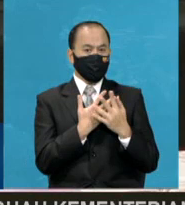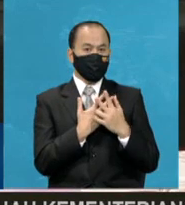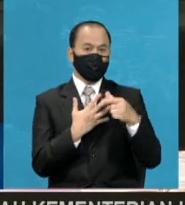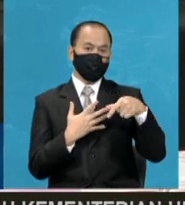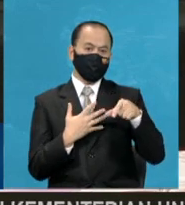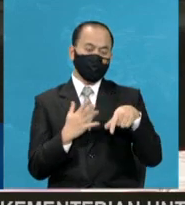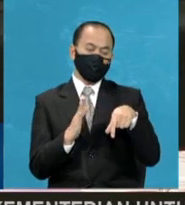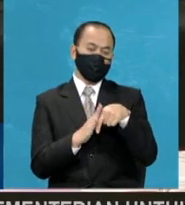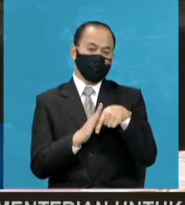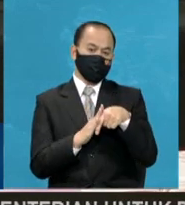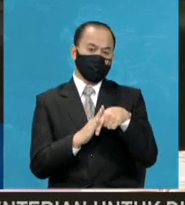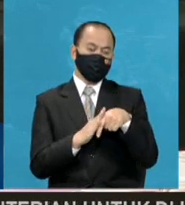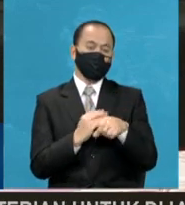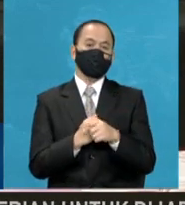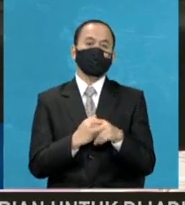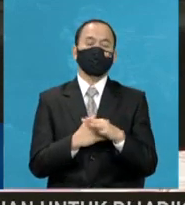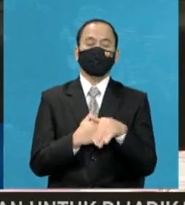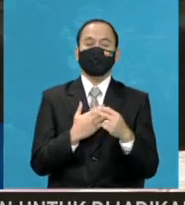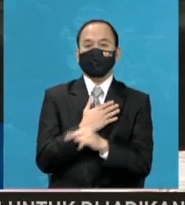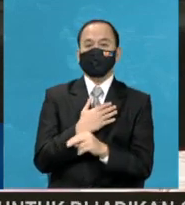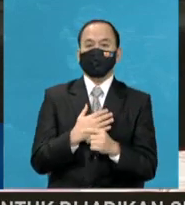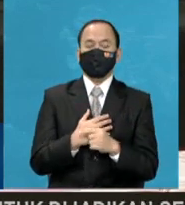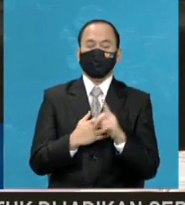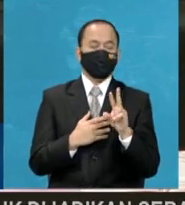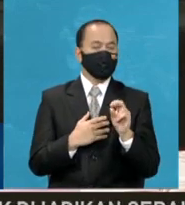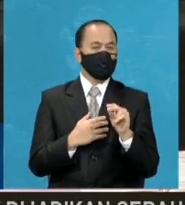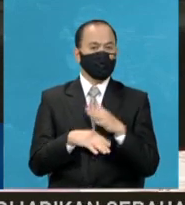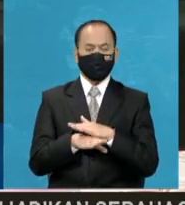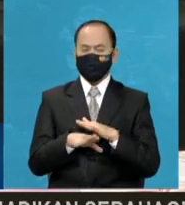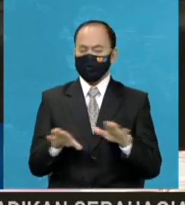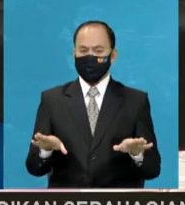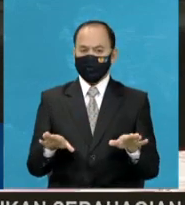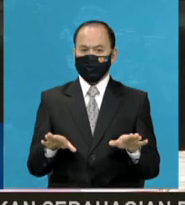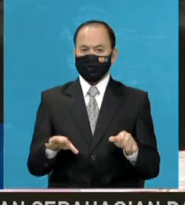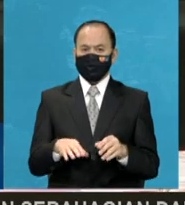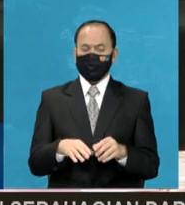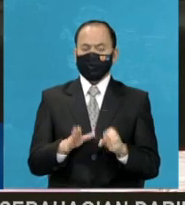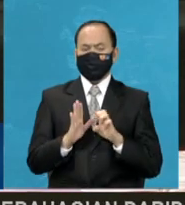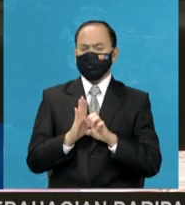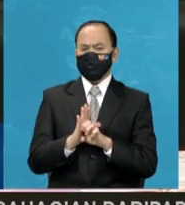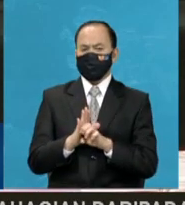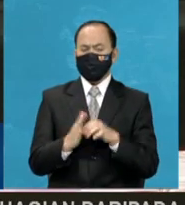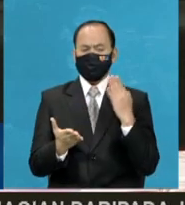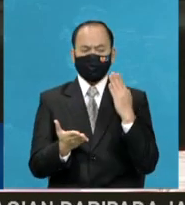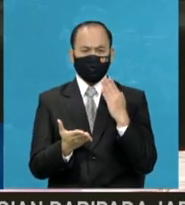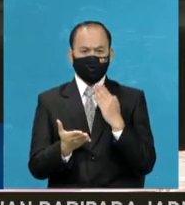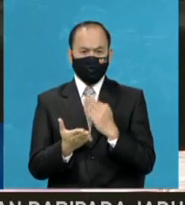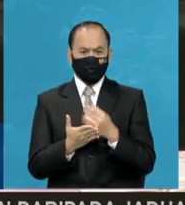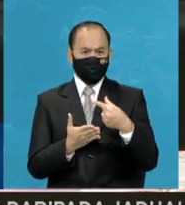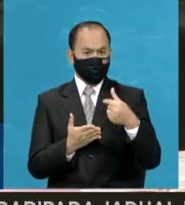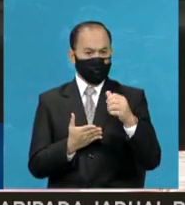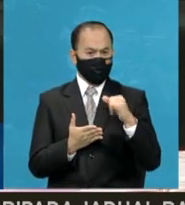Mayjen di negara ini dengan mengenalkan tindakan-tindakan seperti memotong gaji atau membuang